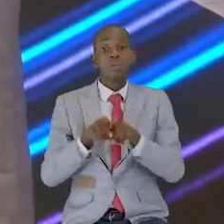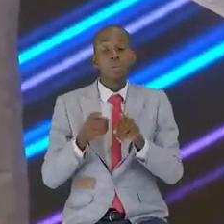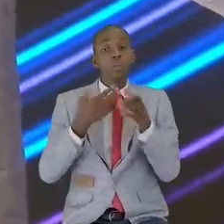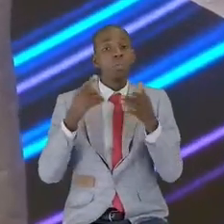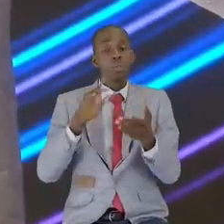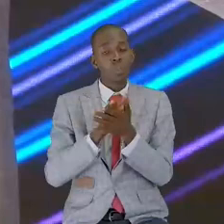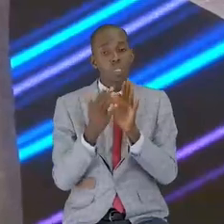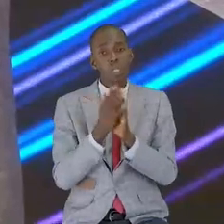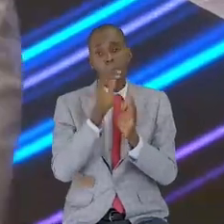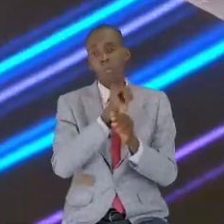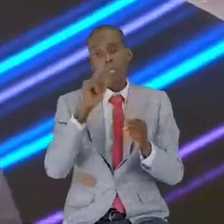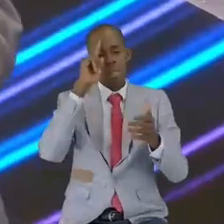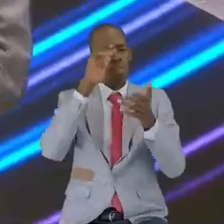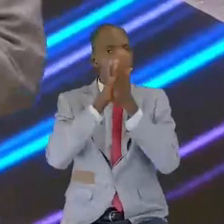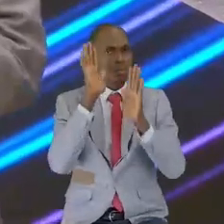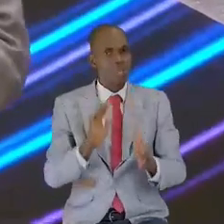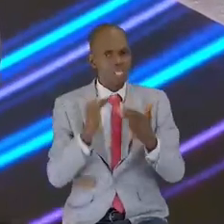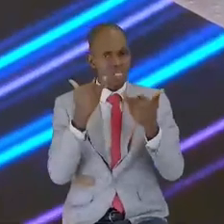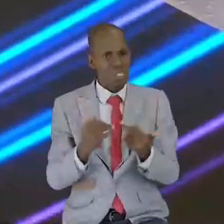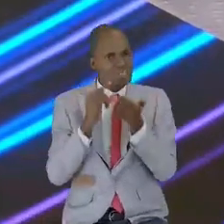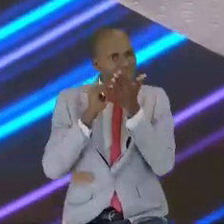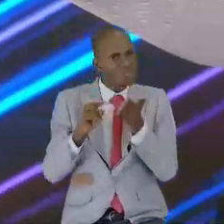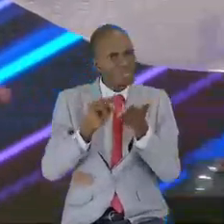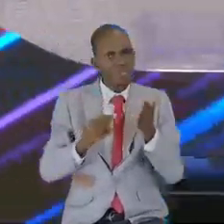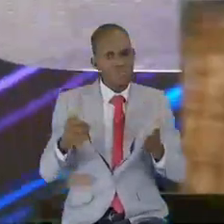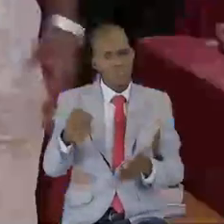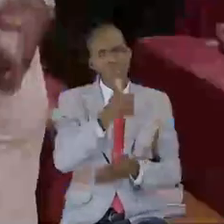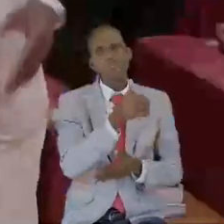deviennes un croyant? Examine-toi et dis, Seigneur,